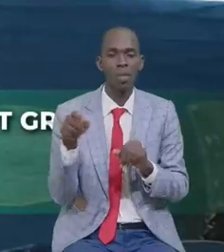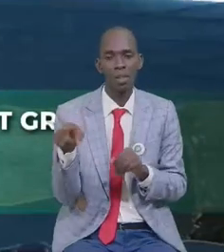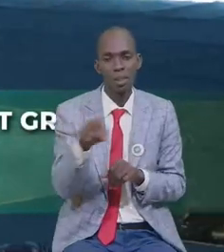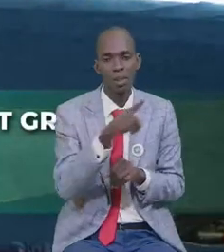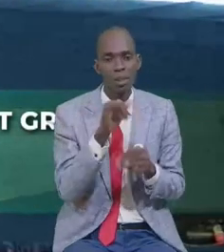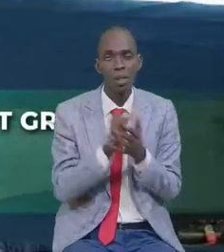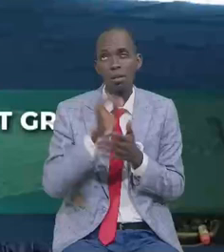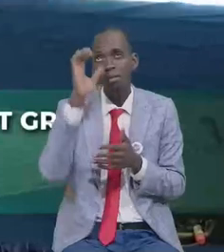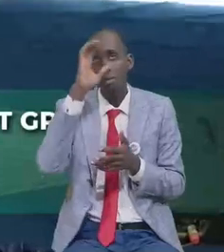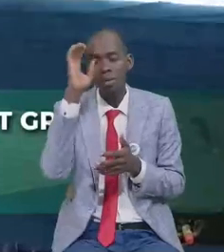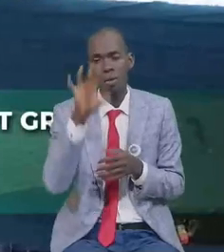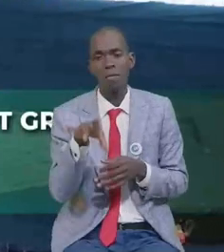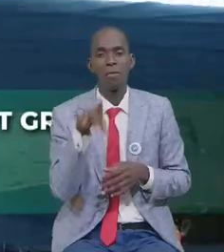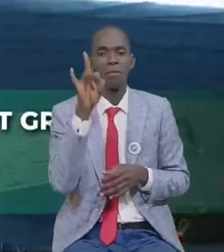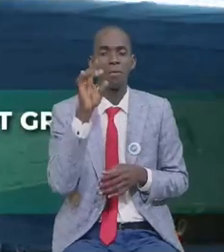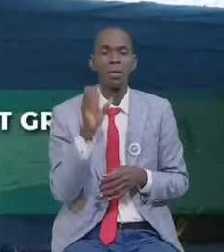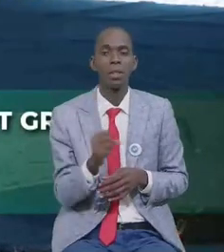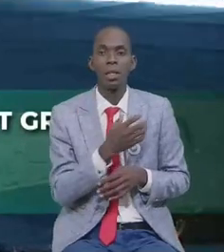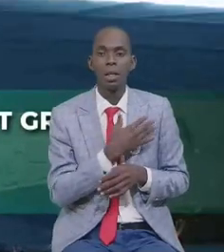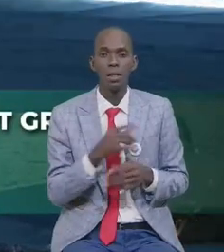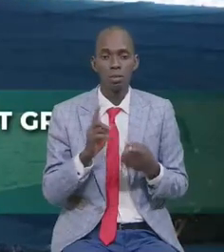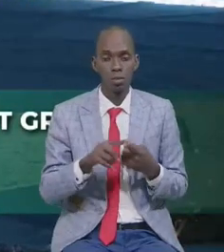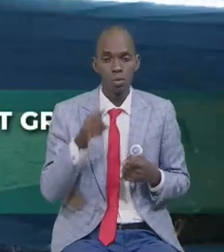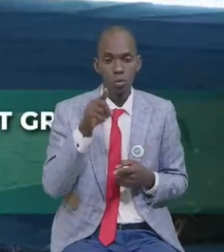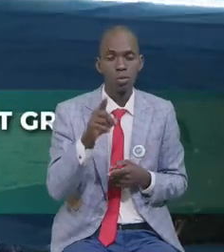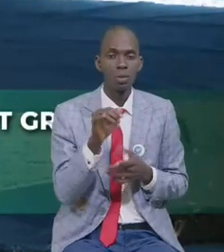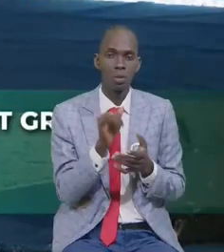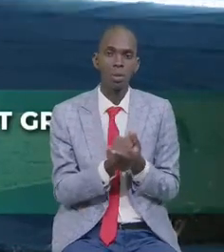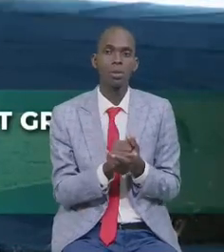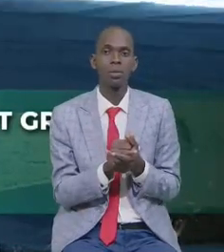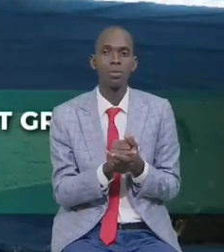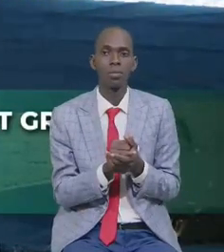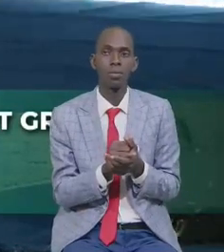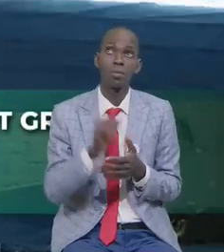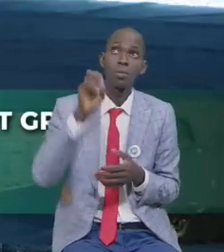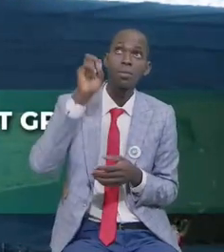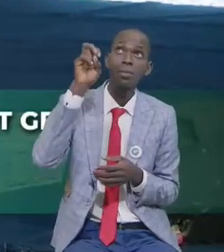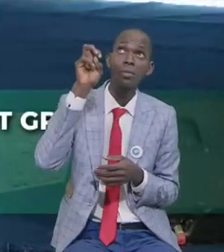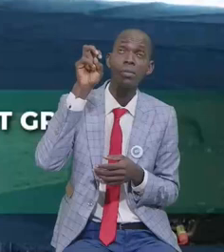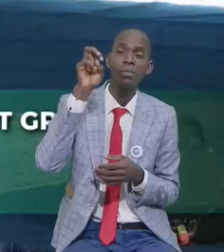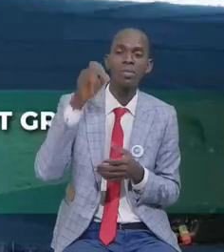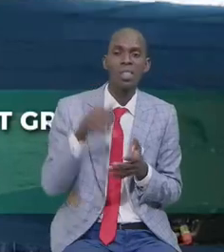Celui qui cherche trouve. Et l'on ouvre à celui qui frappe.